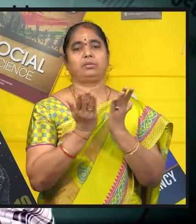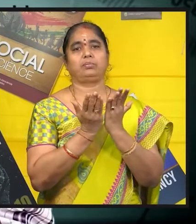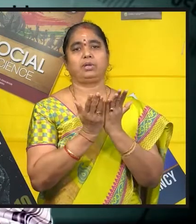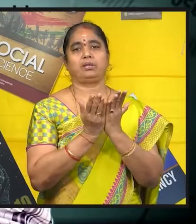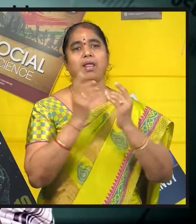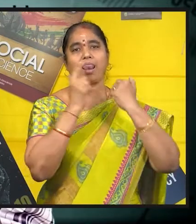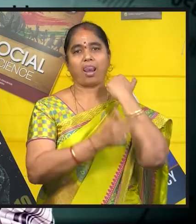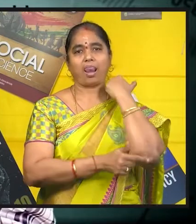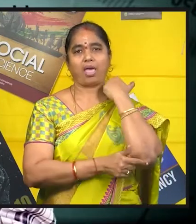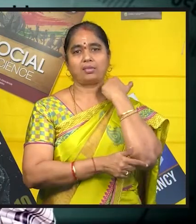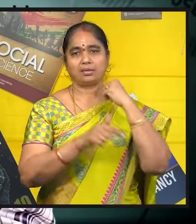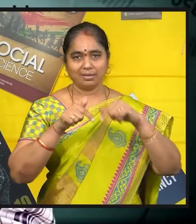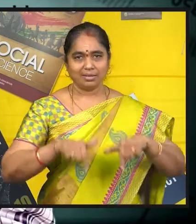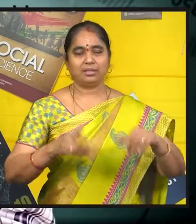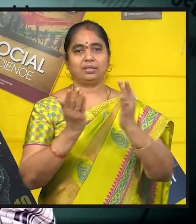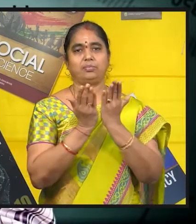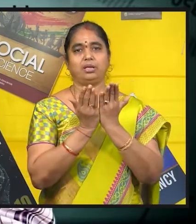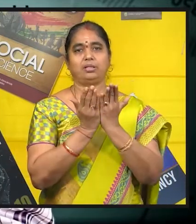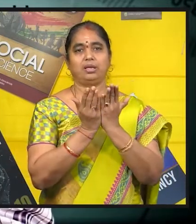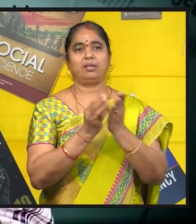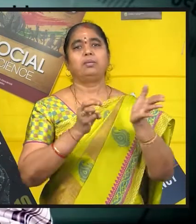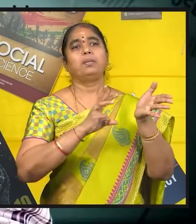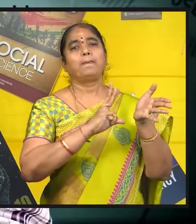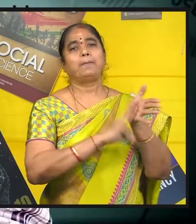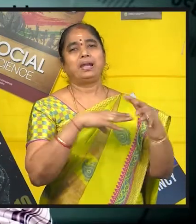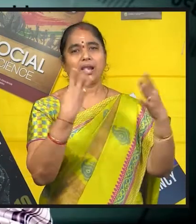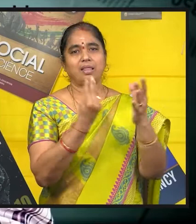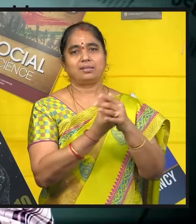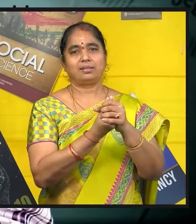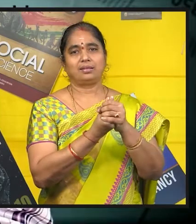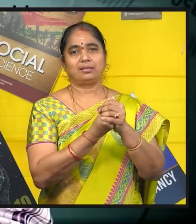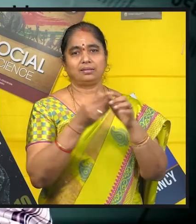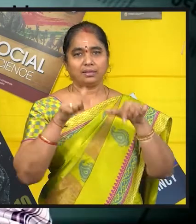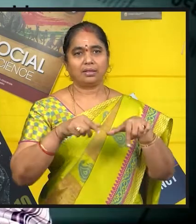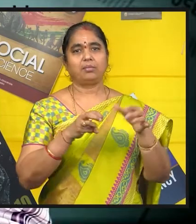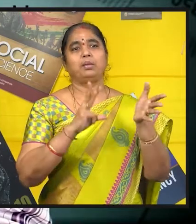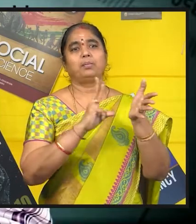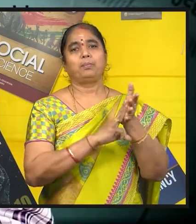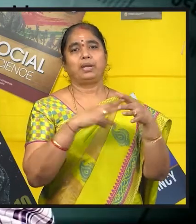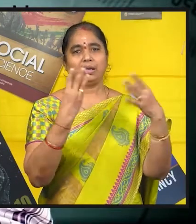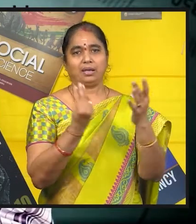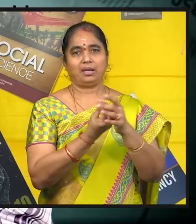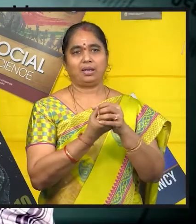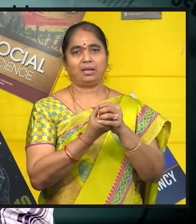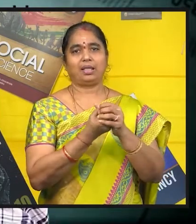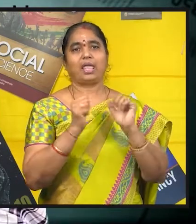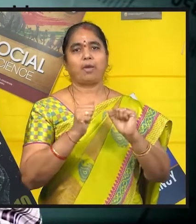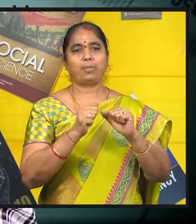போகிறோம். கடைசியாக இப்பாடத்திலே உலோக கலவை என்றால் என்ன, அந்த உலோக கலவைகள்